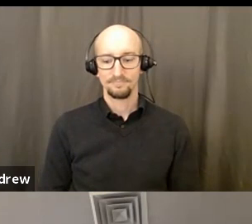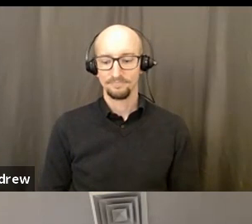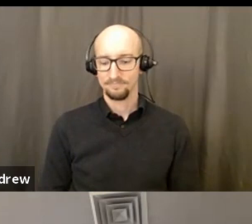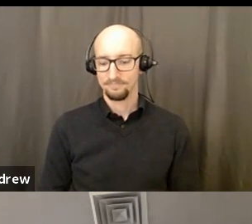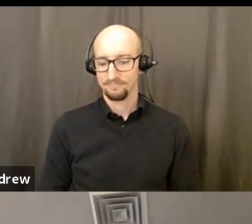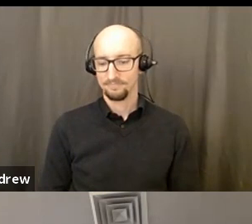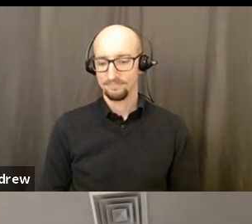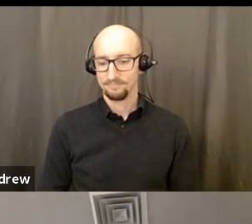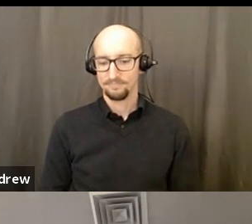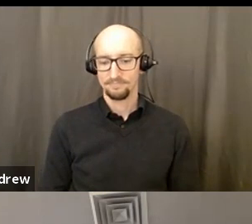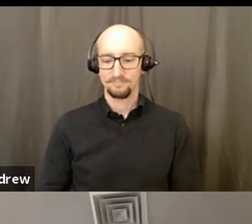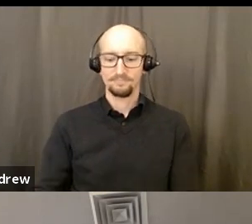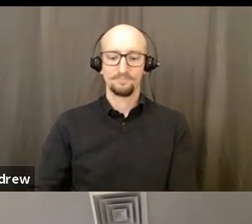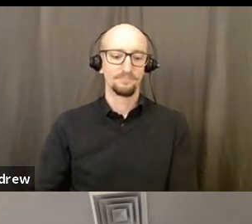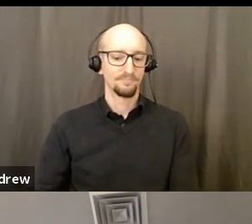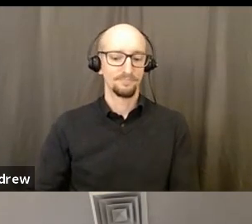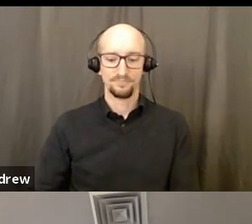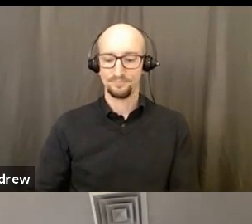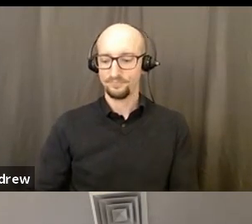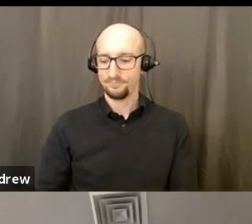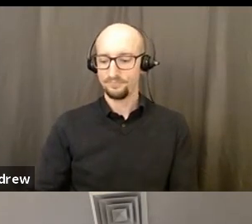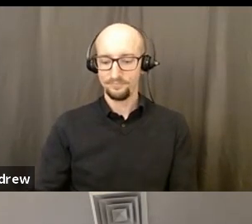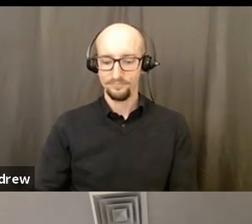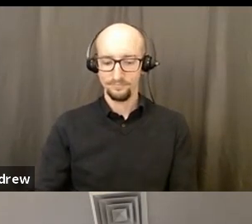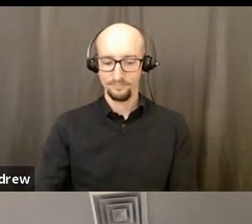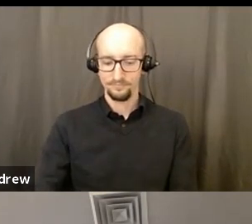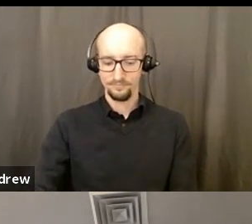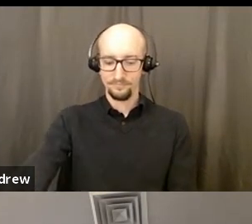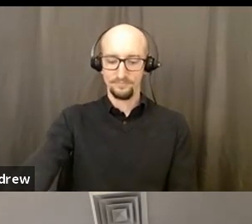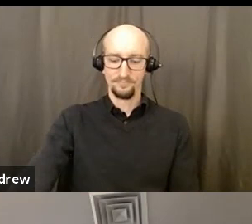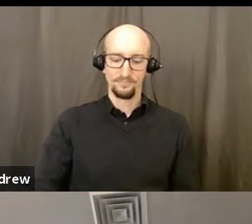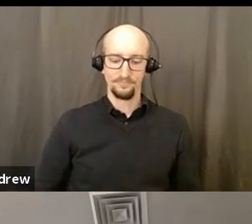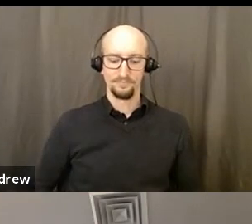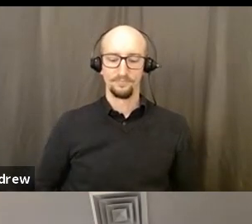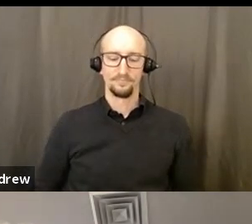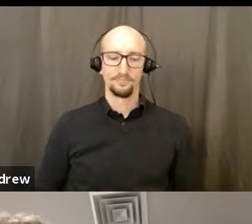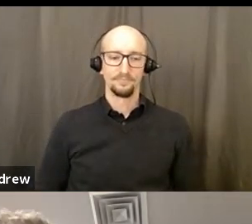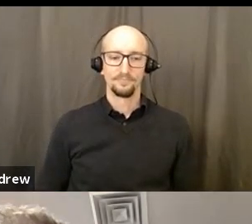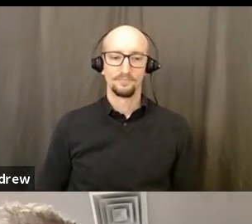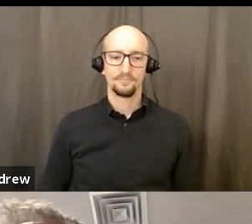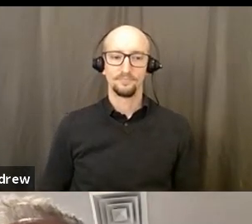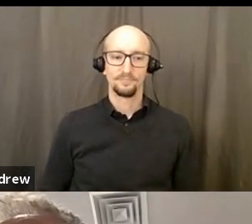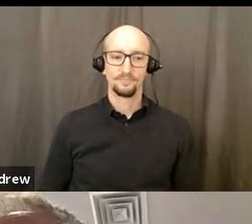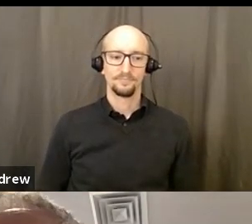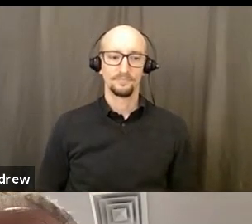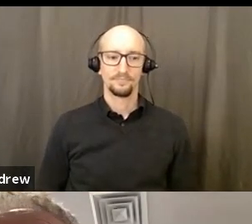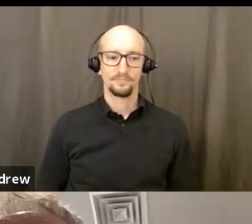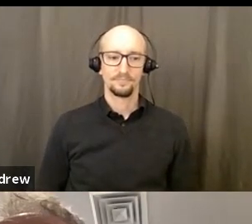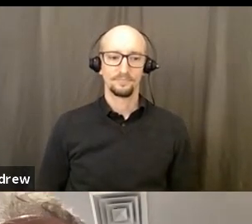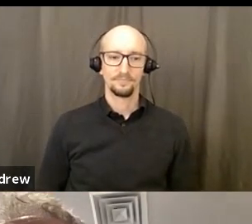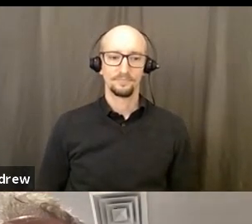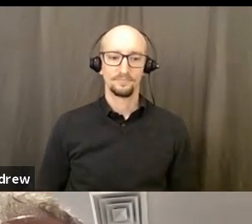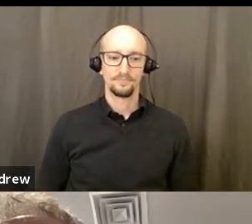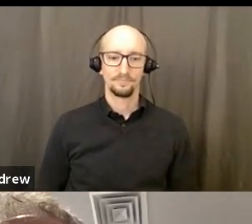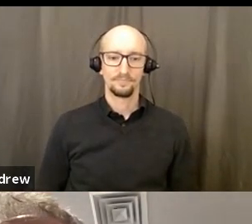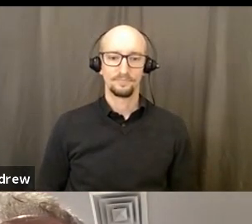个频道听我的翻译。如果你是通过手机或者是平板电脑的话呢， 是点击3个点，3个点同样